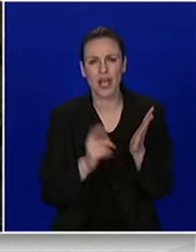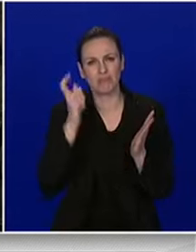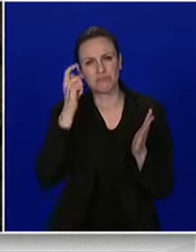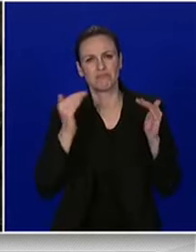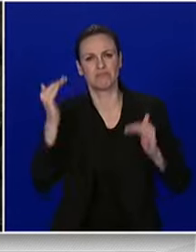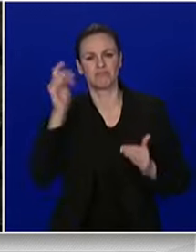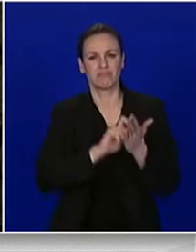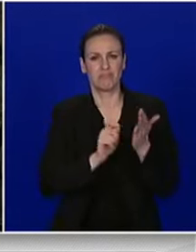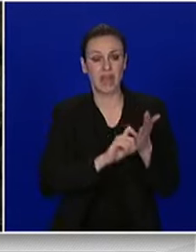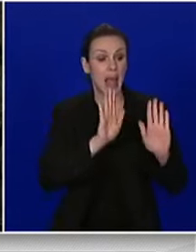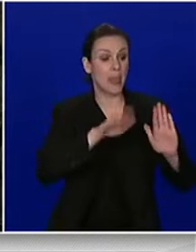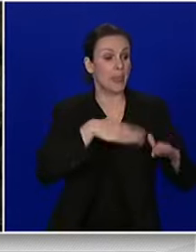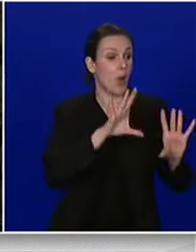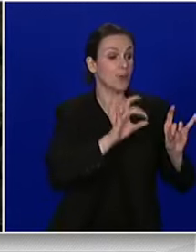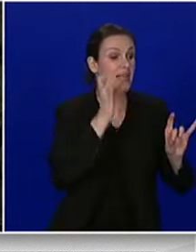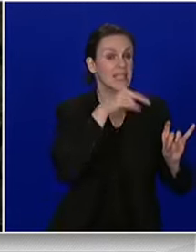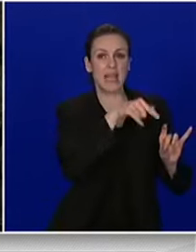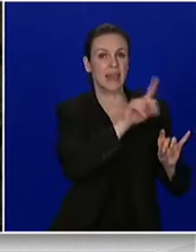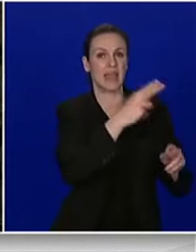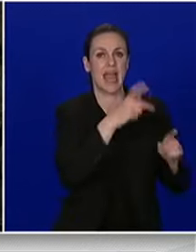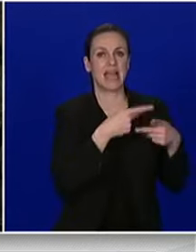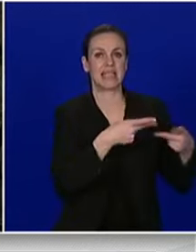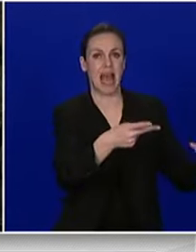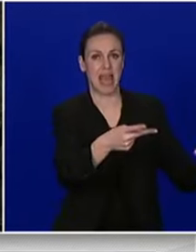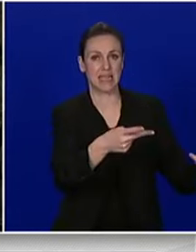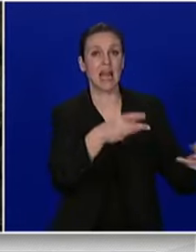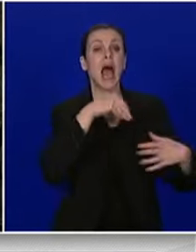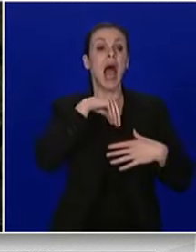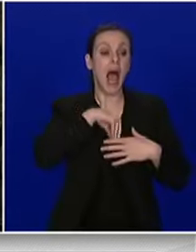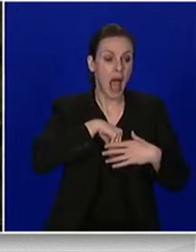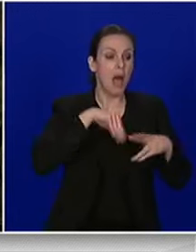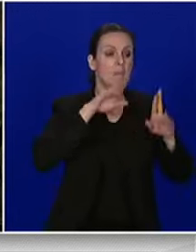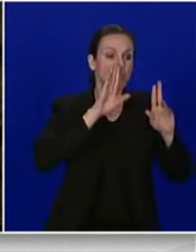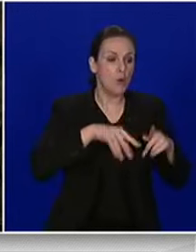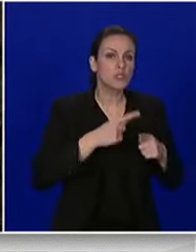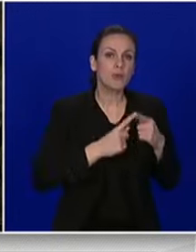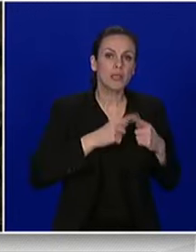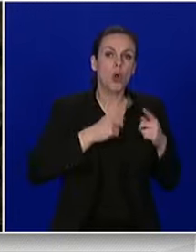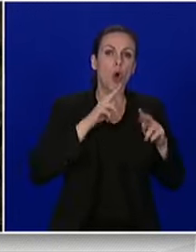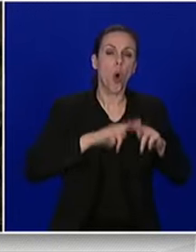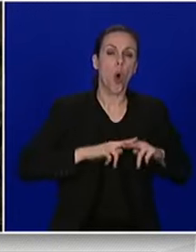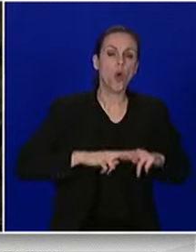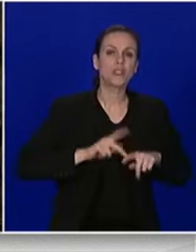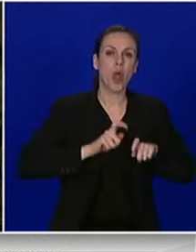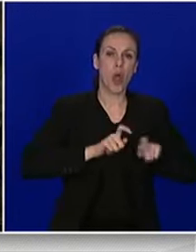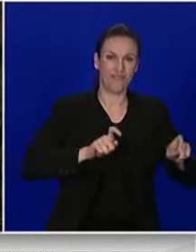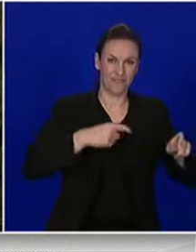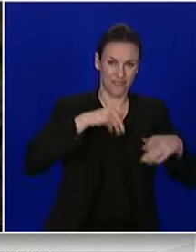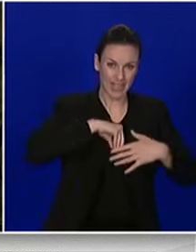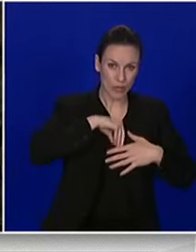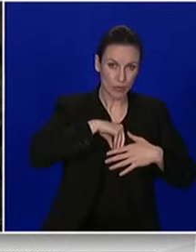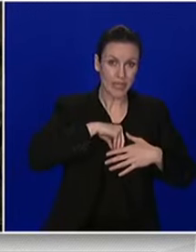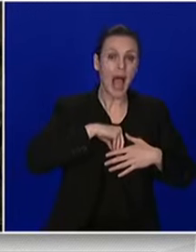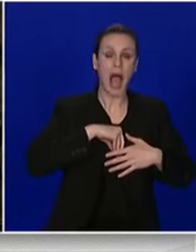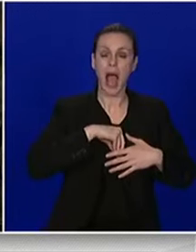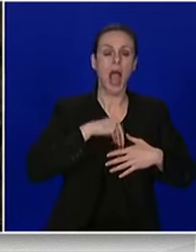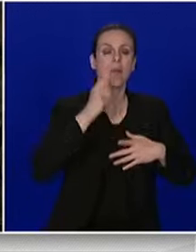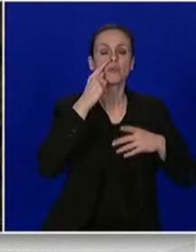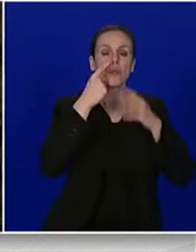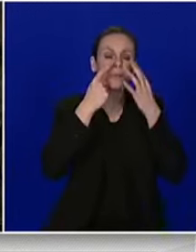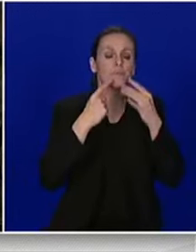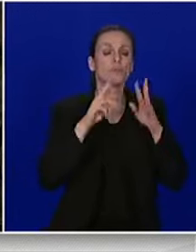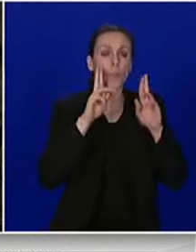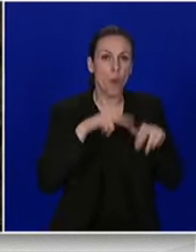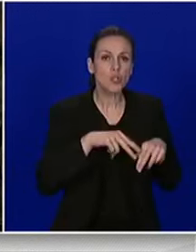osoba nakon 10. dana više nije zarazna, iako može imati fragmente virusa prisutne na sluznici svog